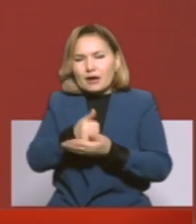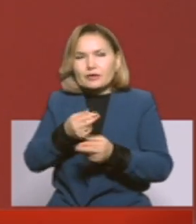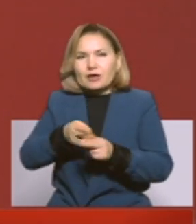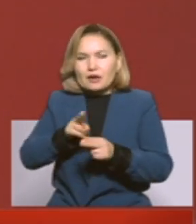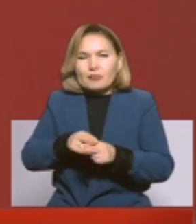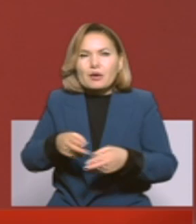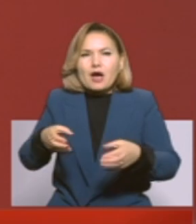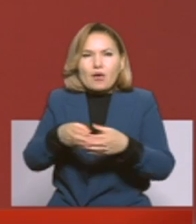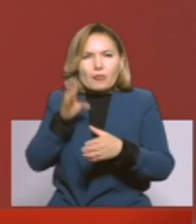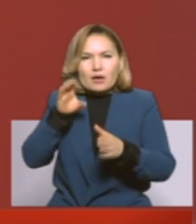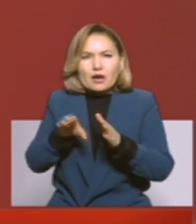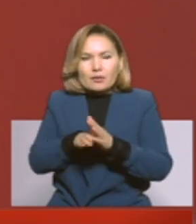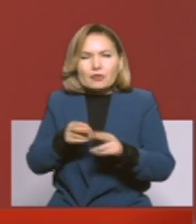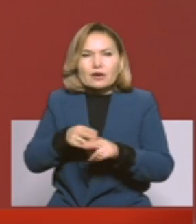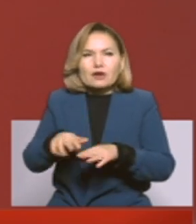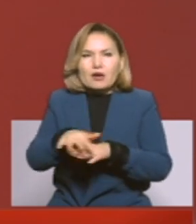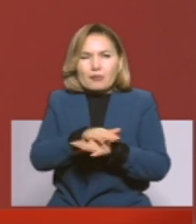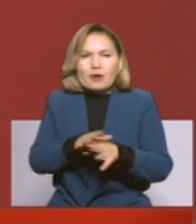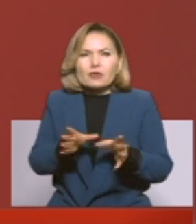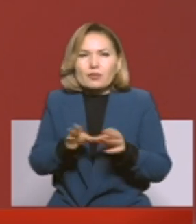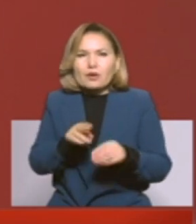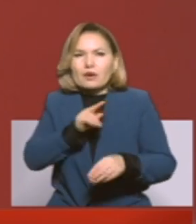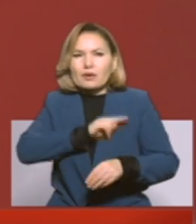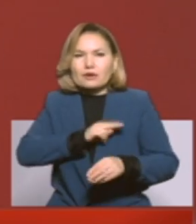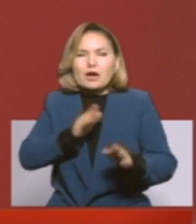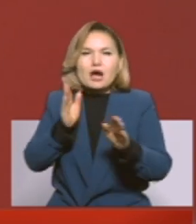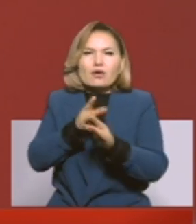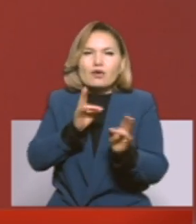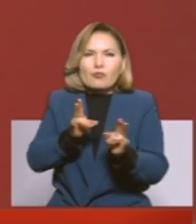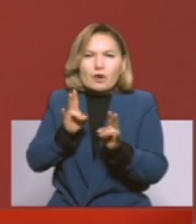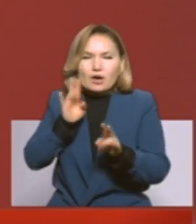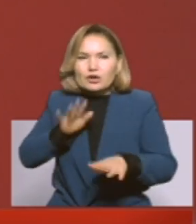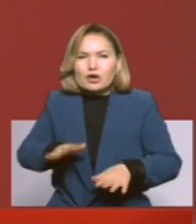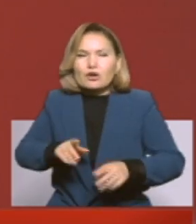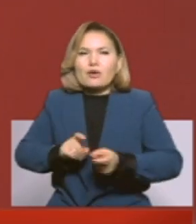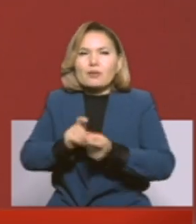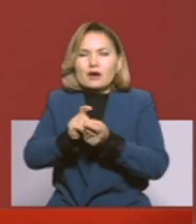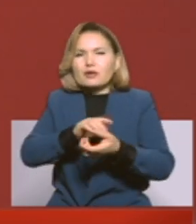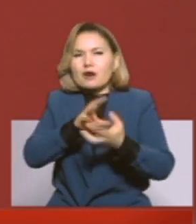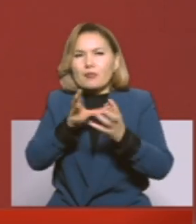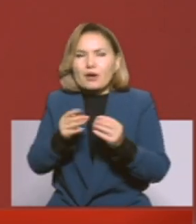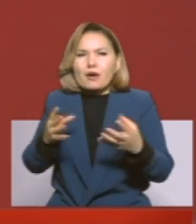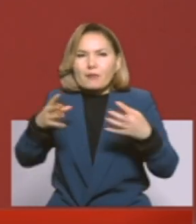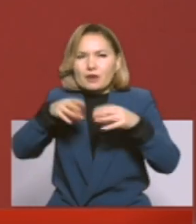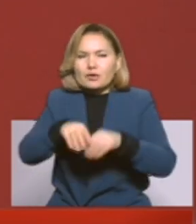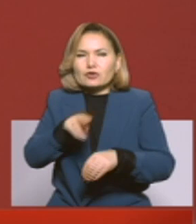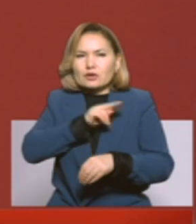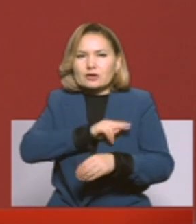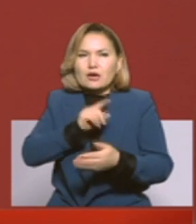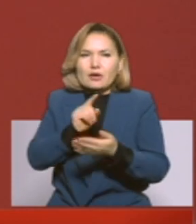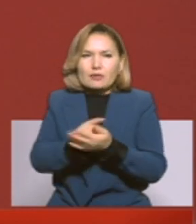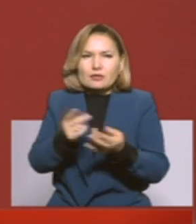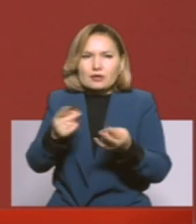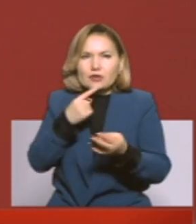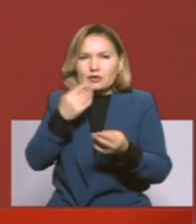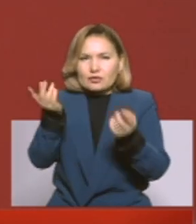айналасына топтасып, сын сағатта сыр бермей, табиғи апатты жұдырықтай жұмылып, бес саусақтай бірігіп, бірге еңсеруге